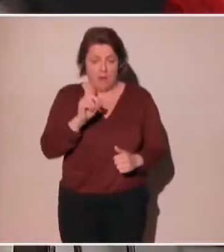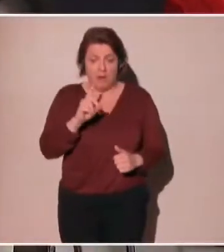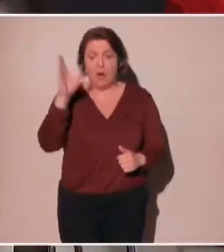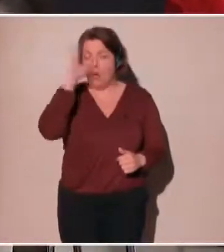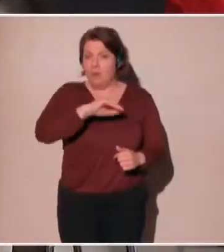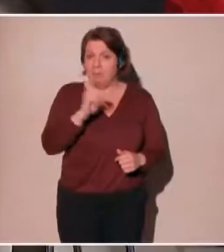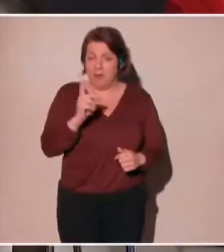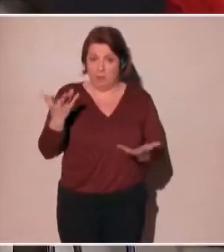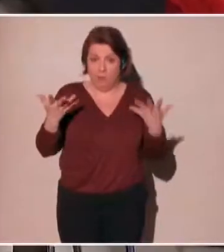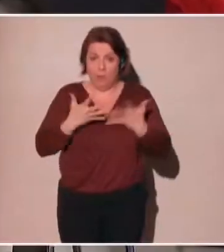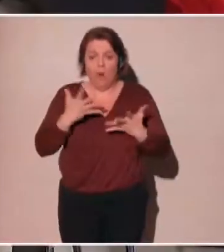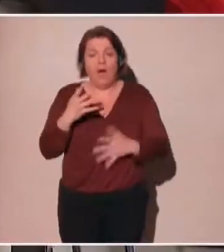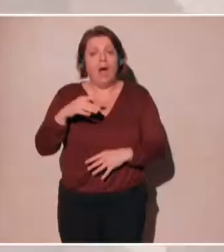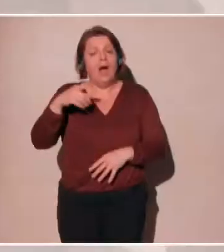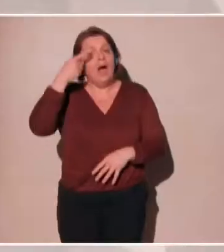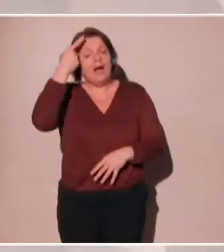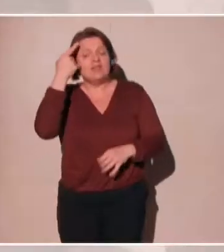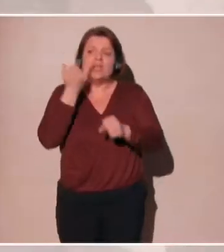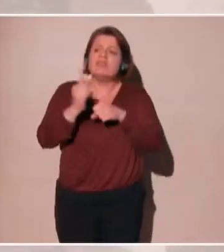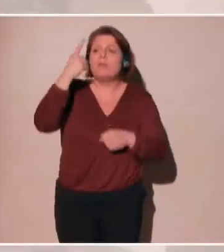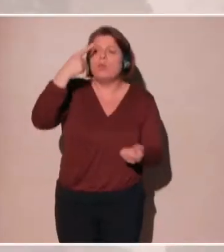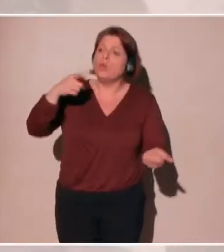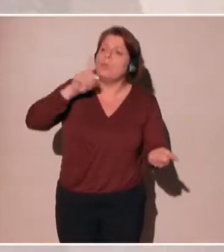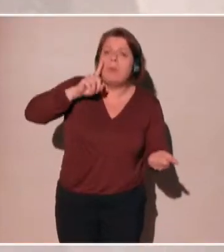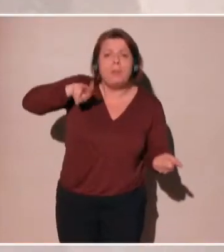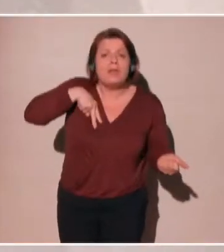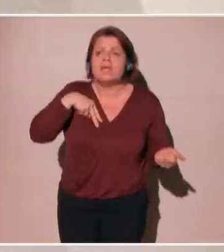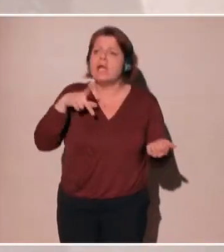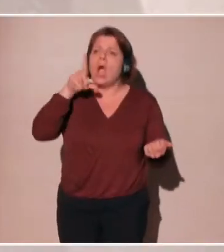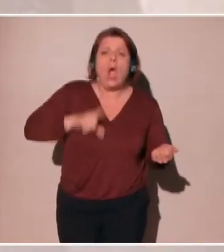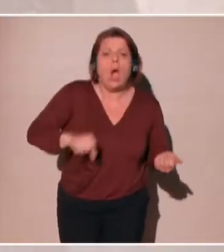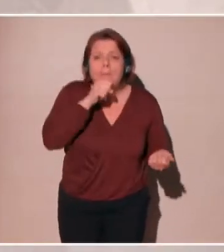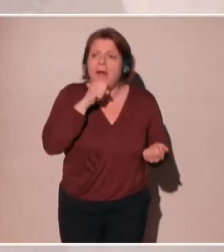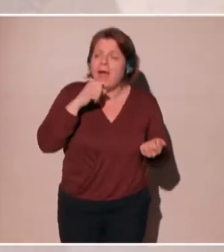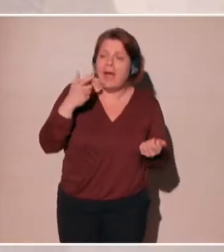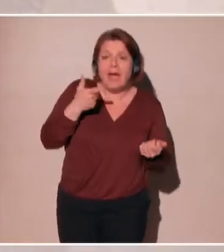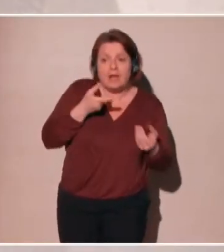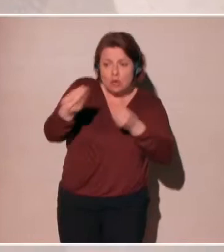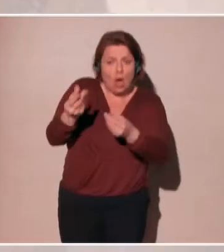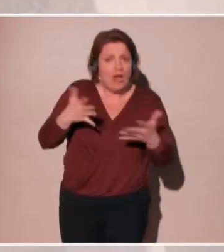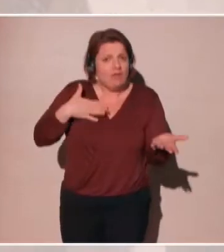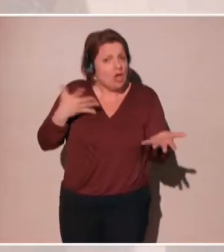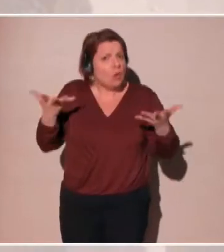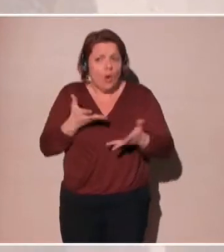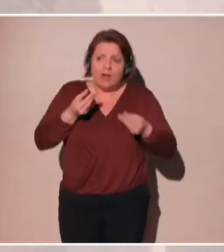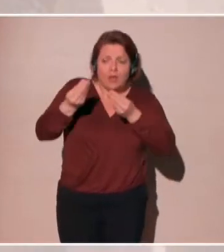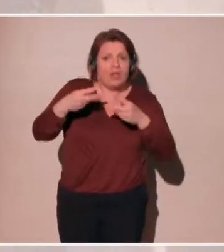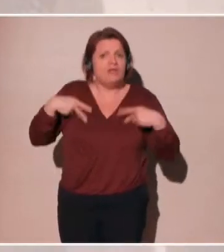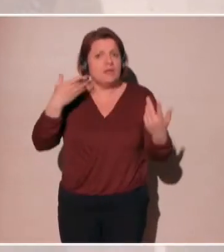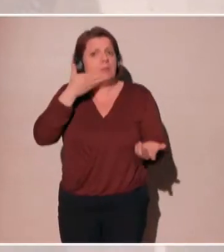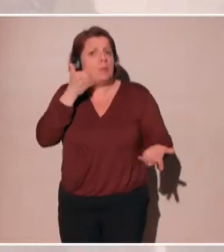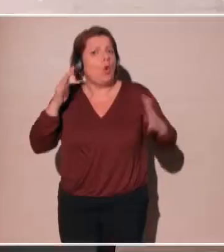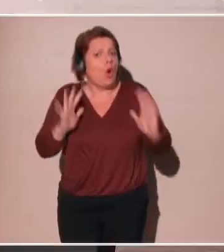qu'est-ce que l'intelligence artificielle pour ma mère, pour ma grand-mère? En quoi est-ce que ça va permettre d'améliorer leur quotidien?